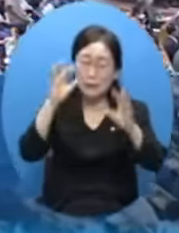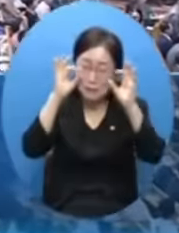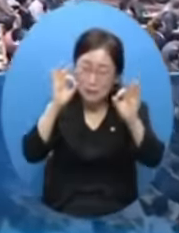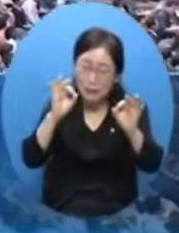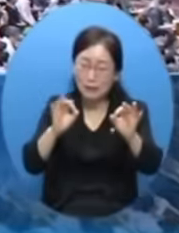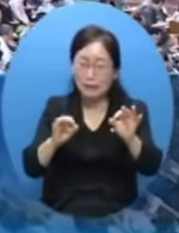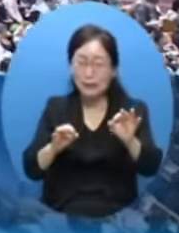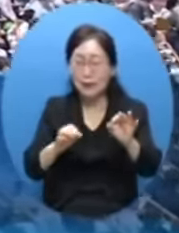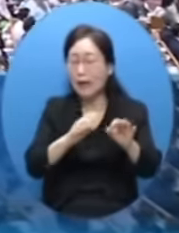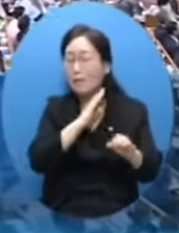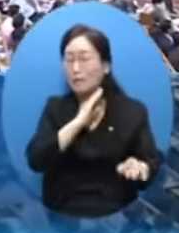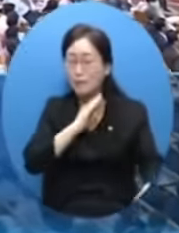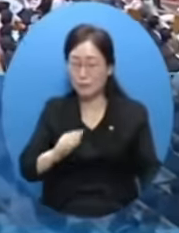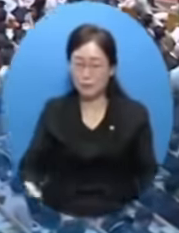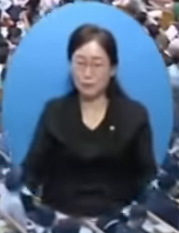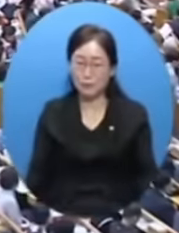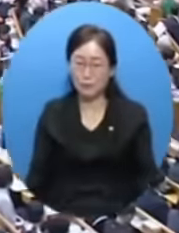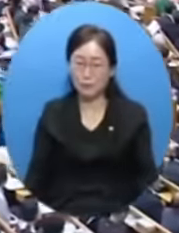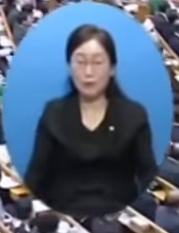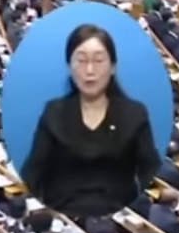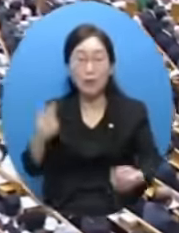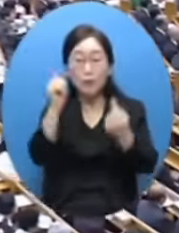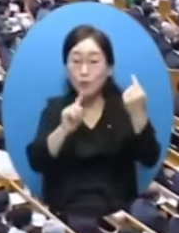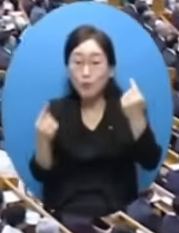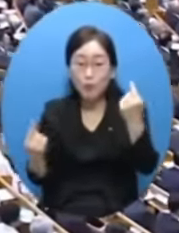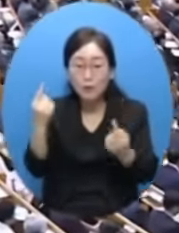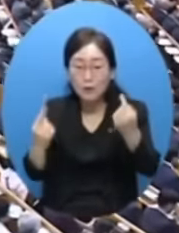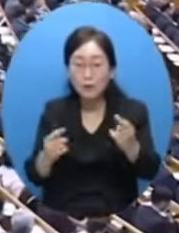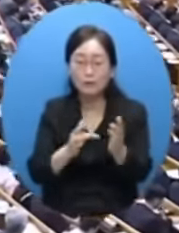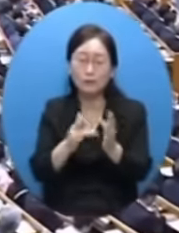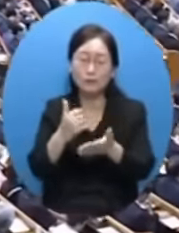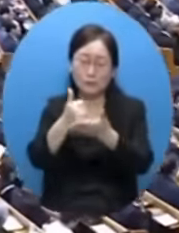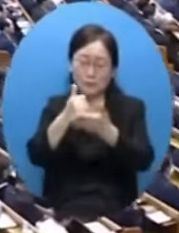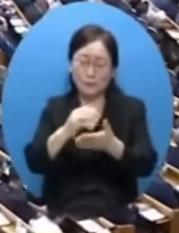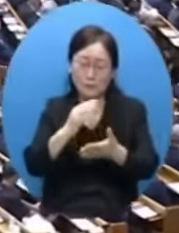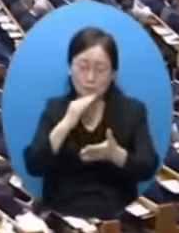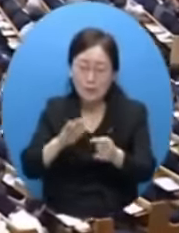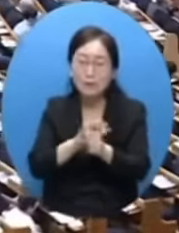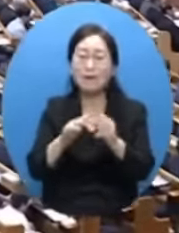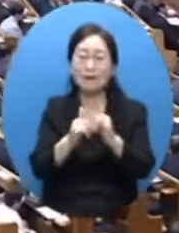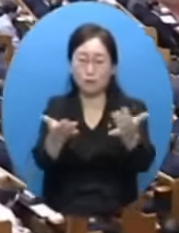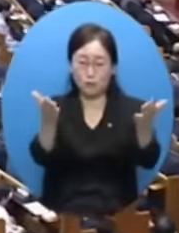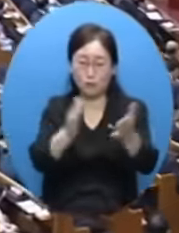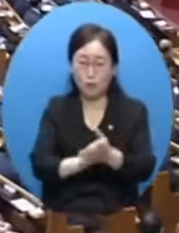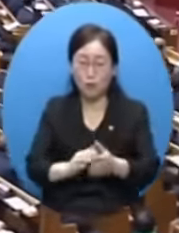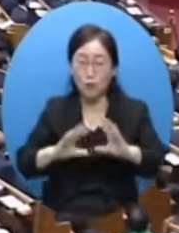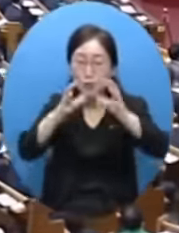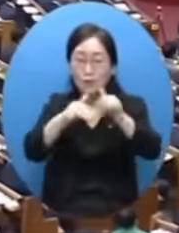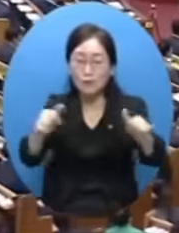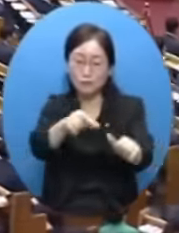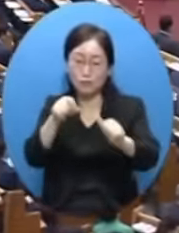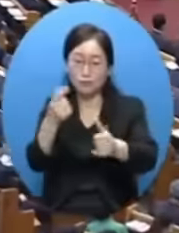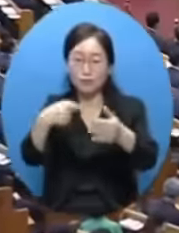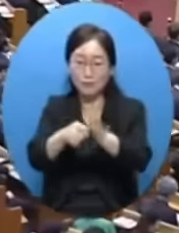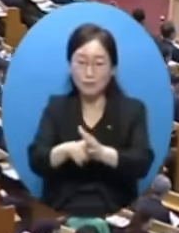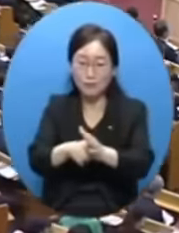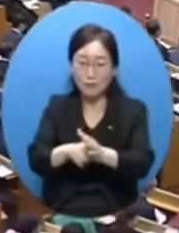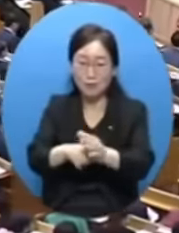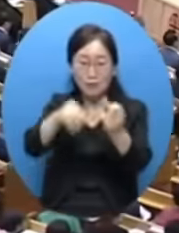숨겨졌도다. 무엇보다도 주님이 우리를 얼마나 사랑하시는지 온 인류 구원을 위해서 겟세마네